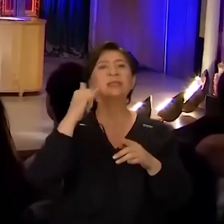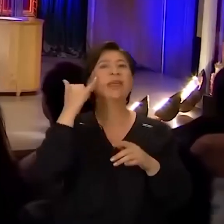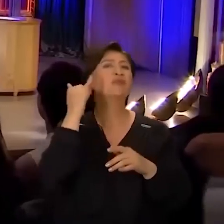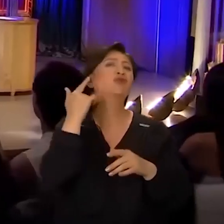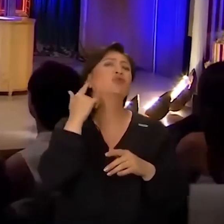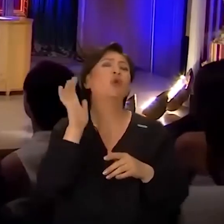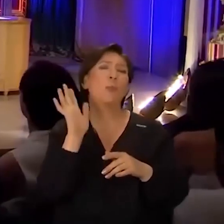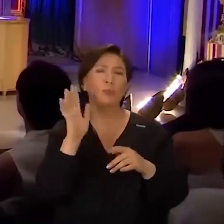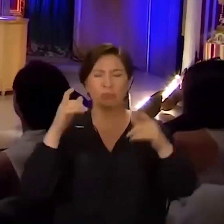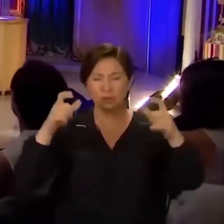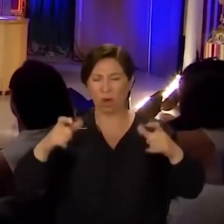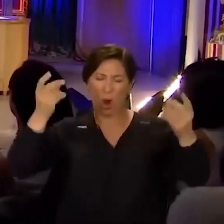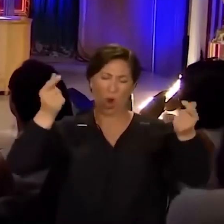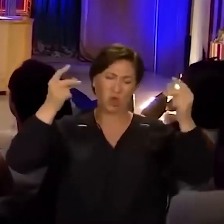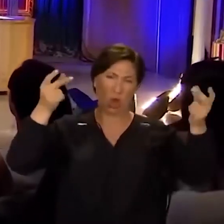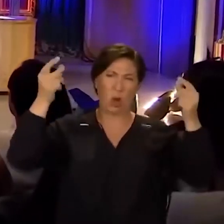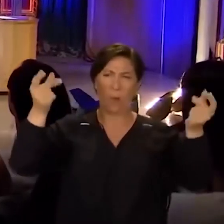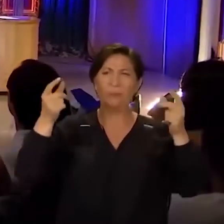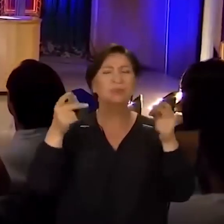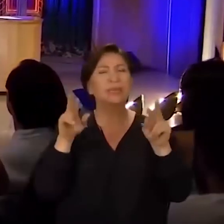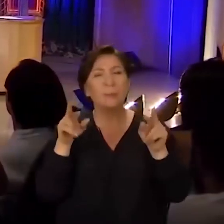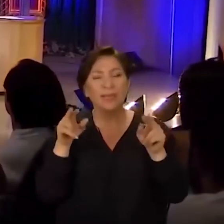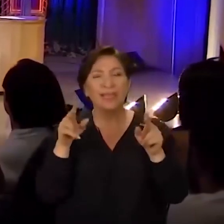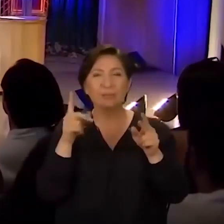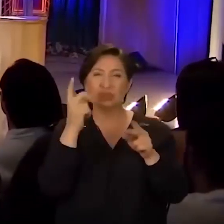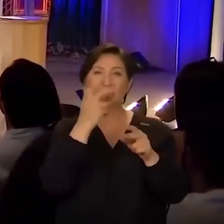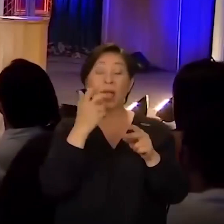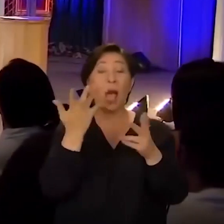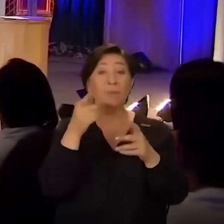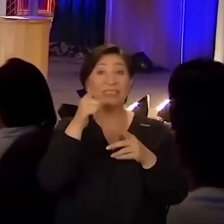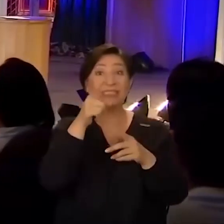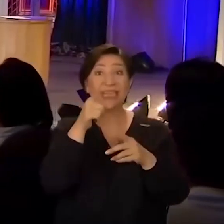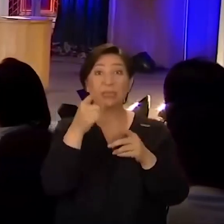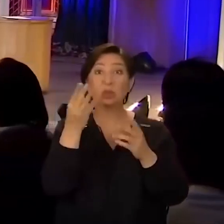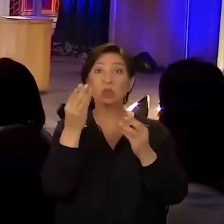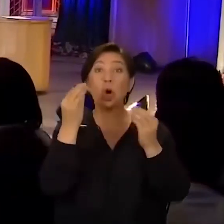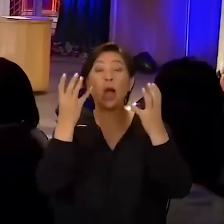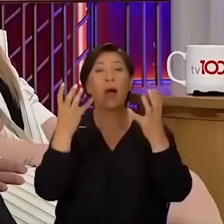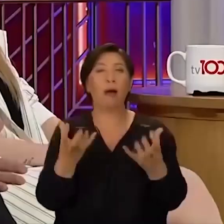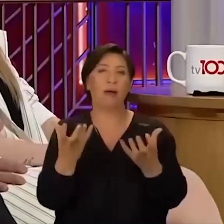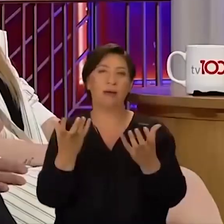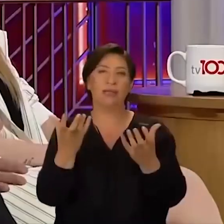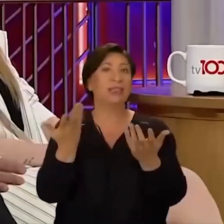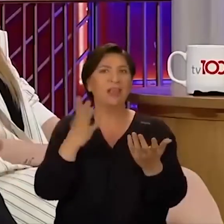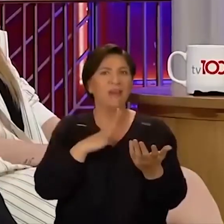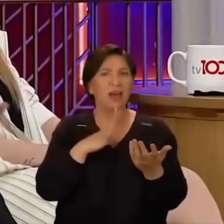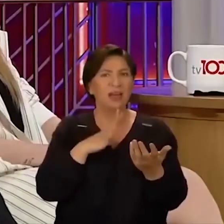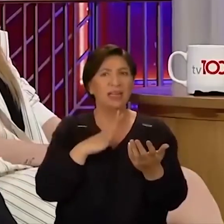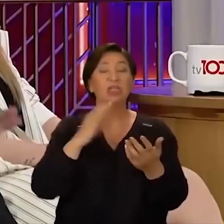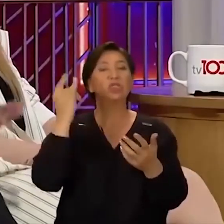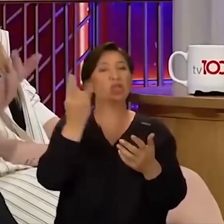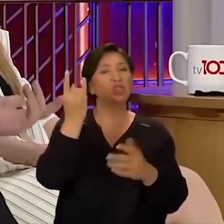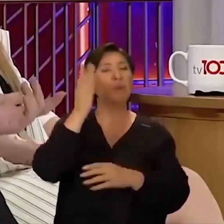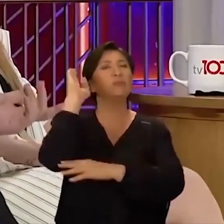telefonumu da duymuyorum Pistin ortasında oynuyorum O falan diye bir şarkı ama seninkisi çok ağır birader Niye ne var